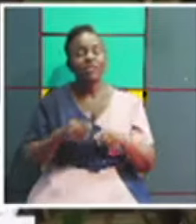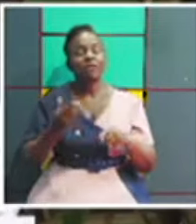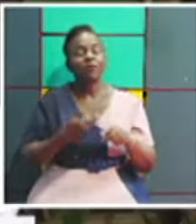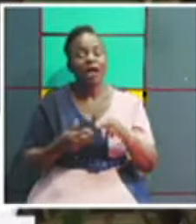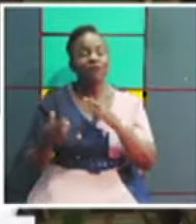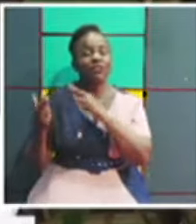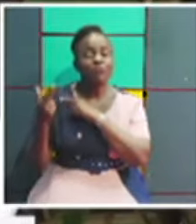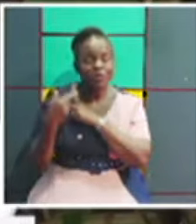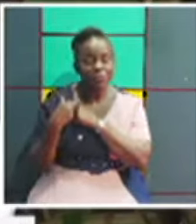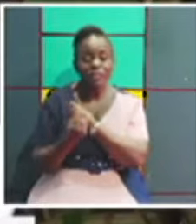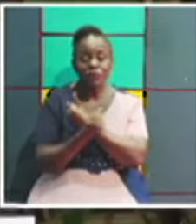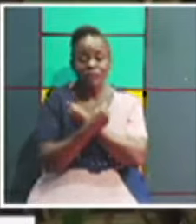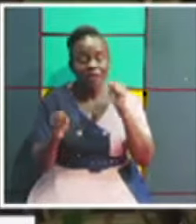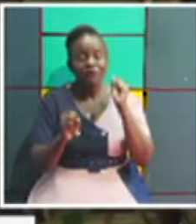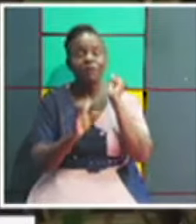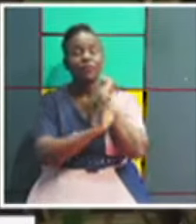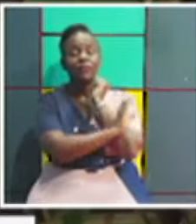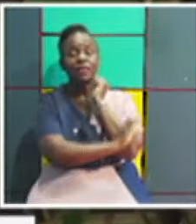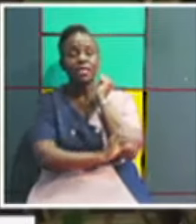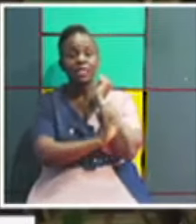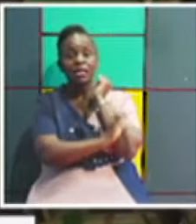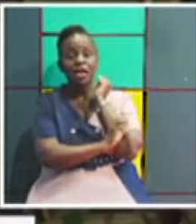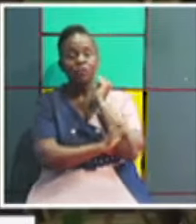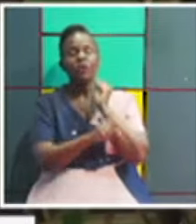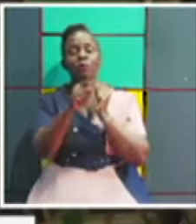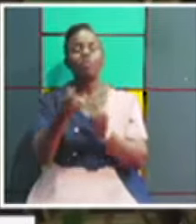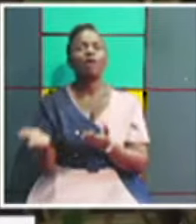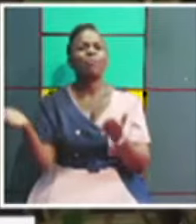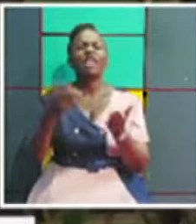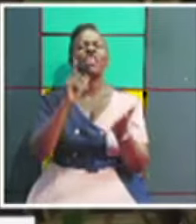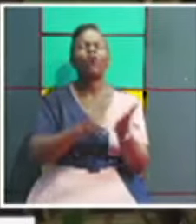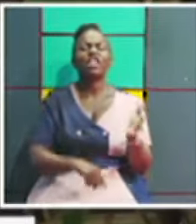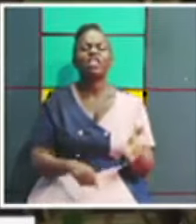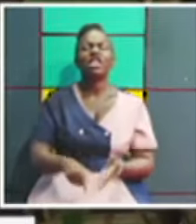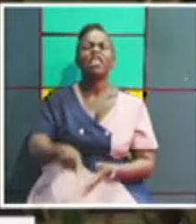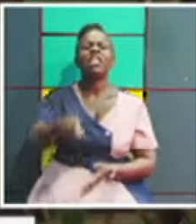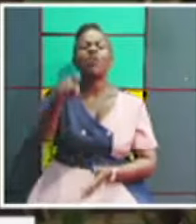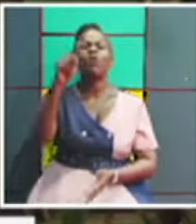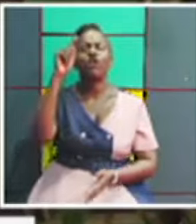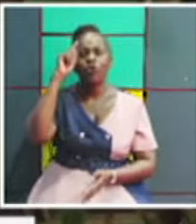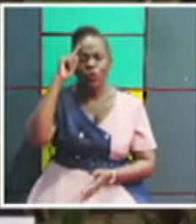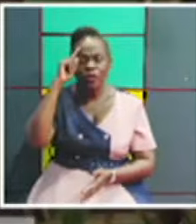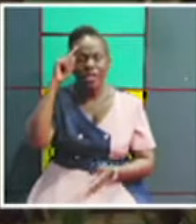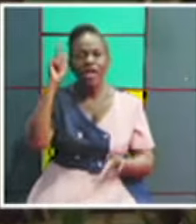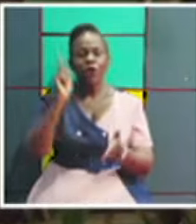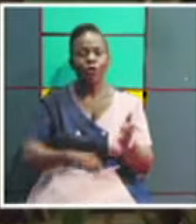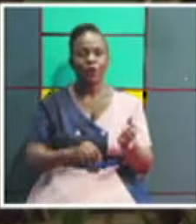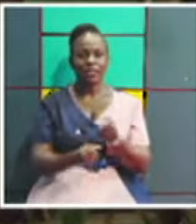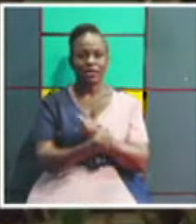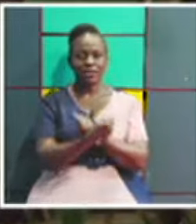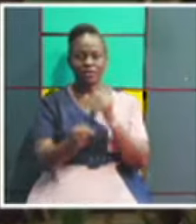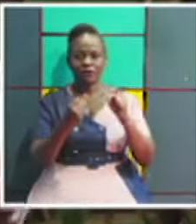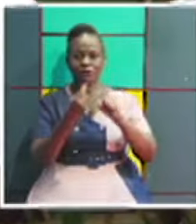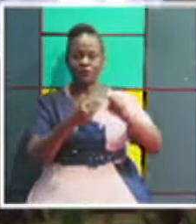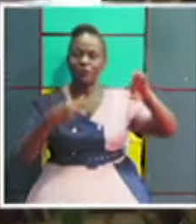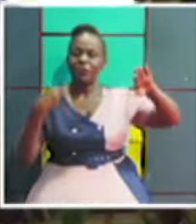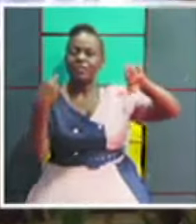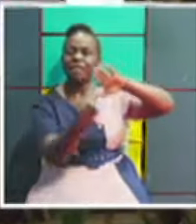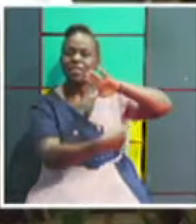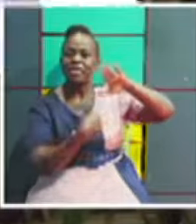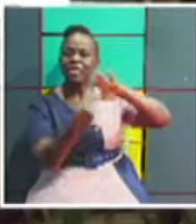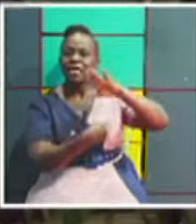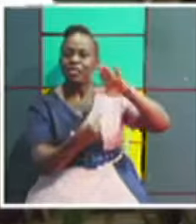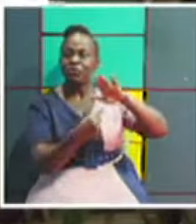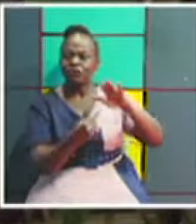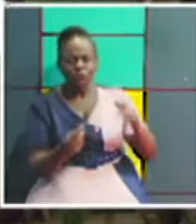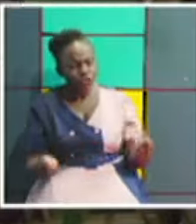Nedda. Kati muleetayo kaki? Naawe lowooza ki ekinaakujja mu mbeera eno kiki? Ojje tukubaganye